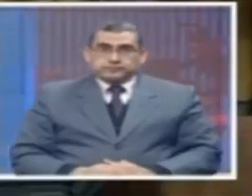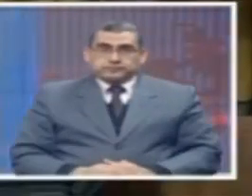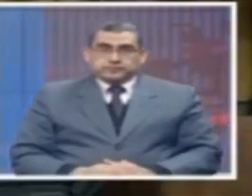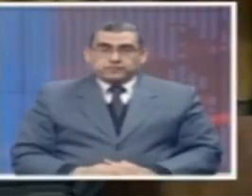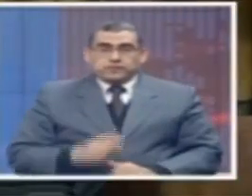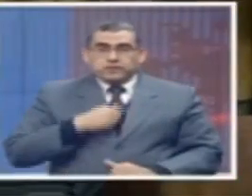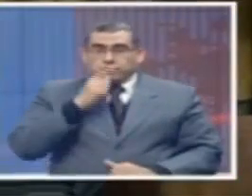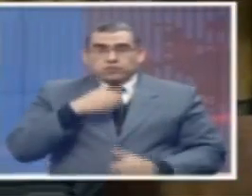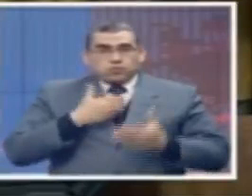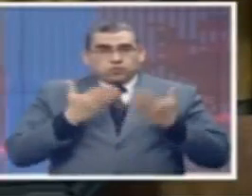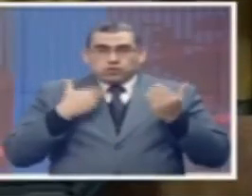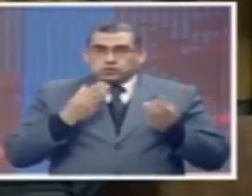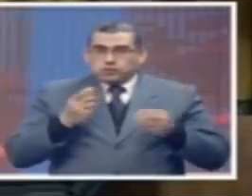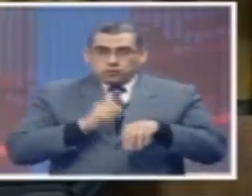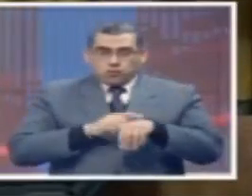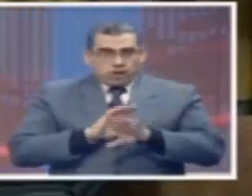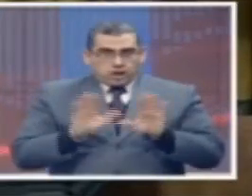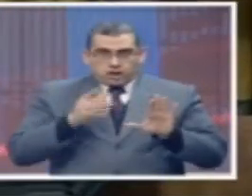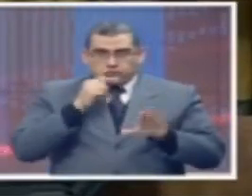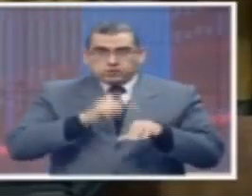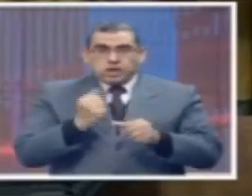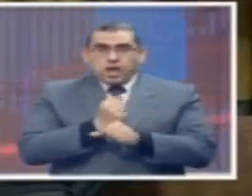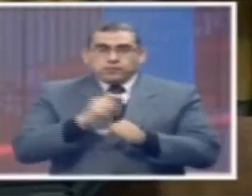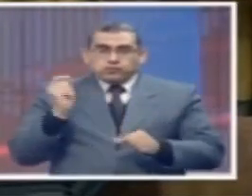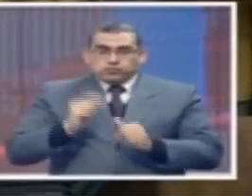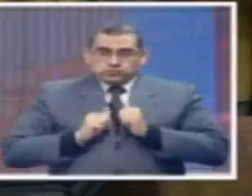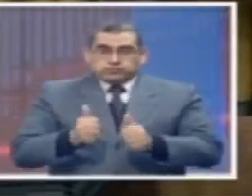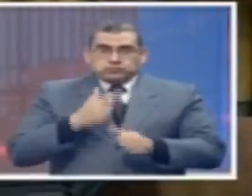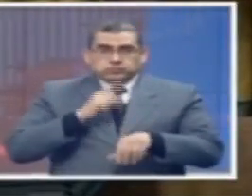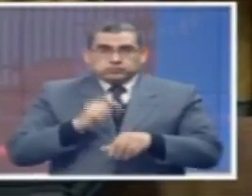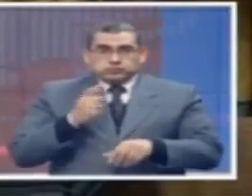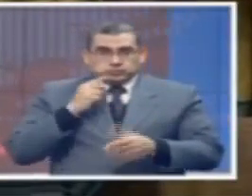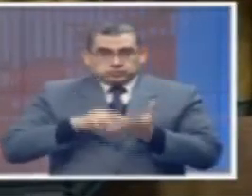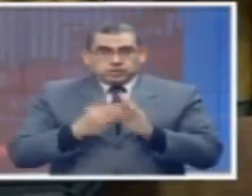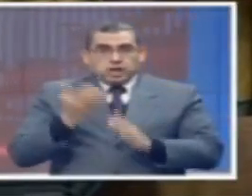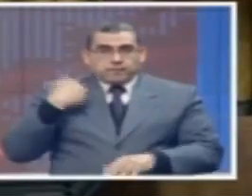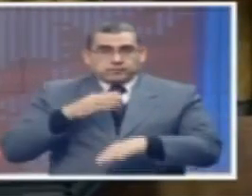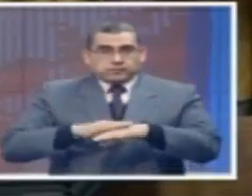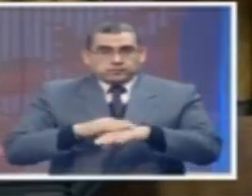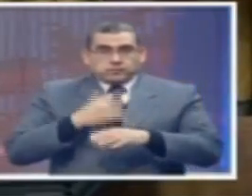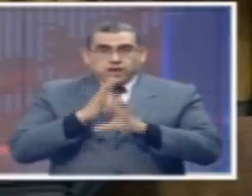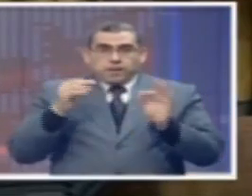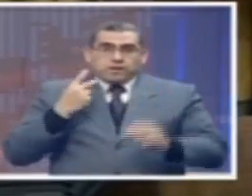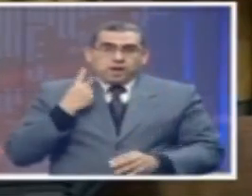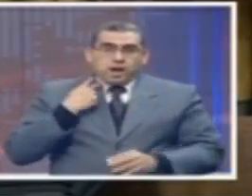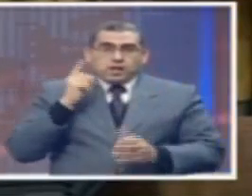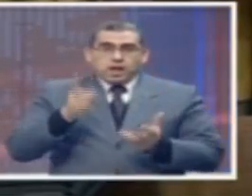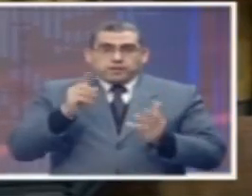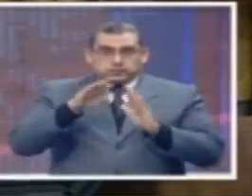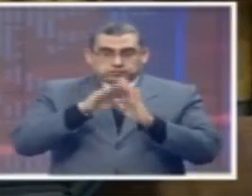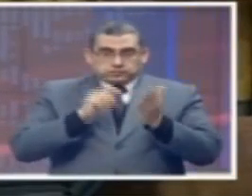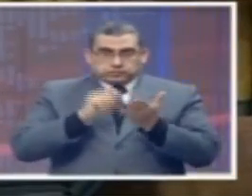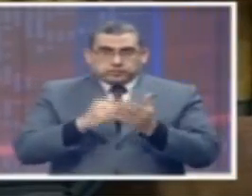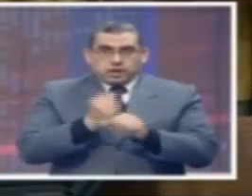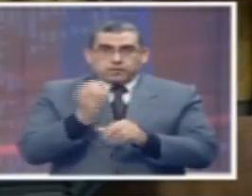ليس لدينا الكثير من الوقت، فلنذهب إلى العمل فورا، وكما أشرنا سابقا سنوقع عددا من الأوامر التنفيذية